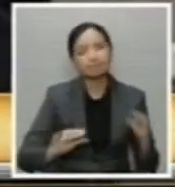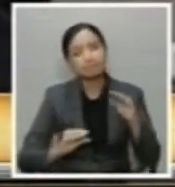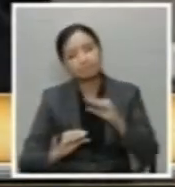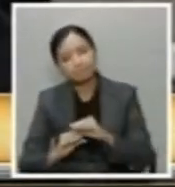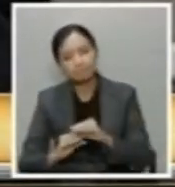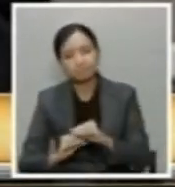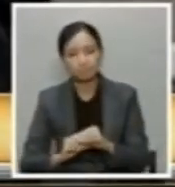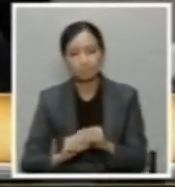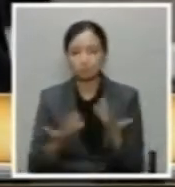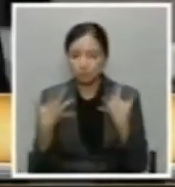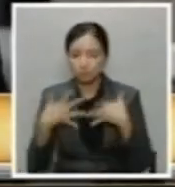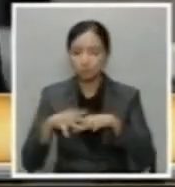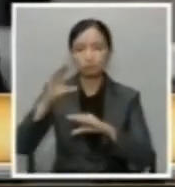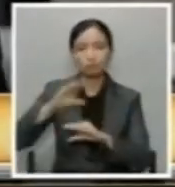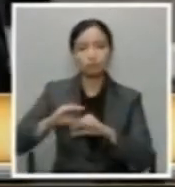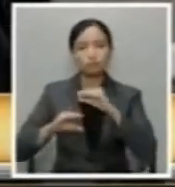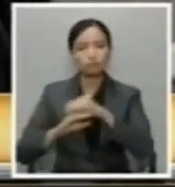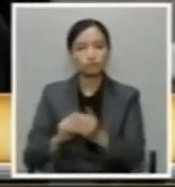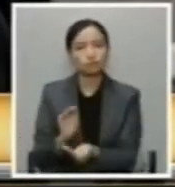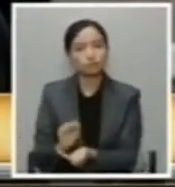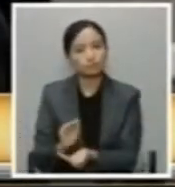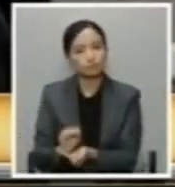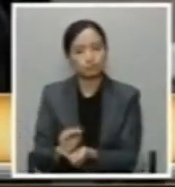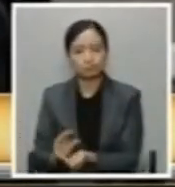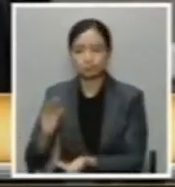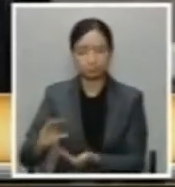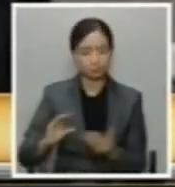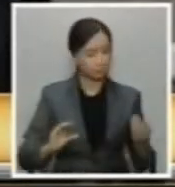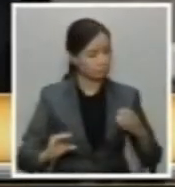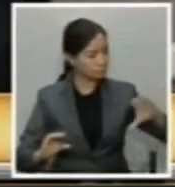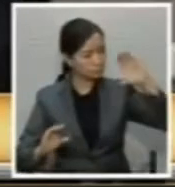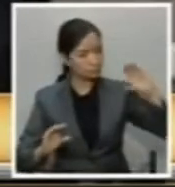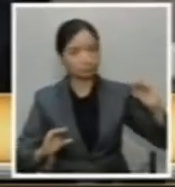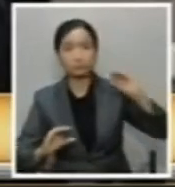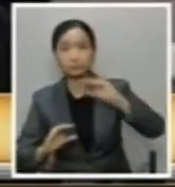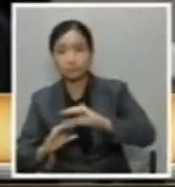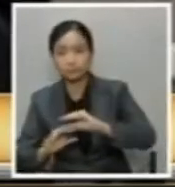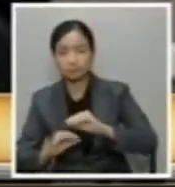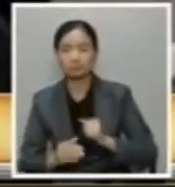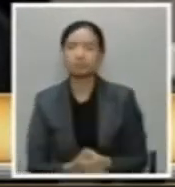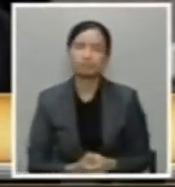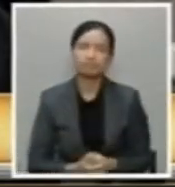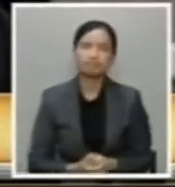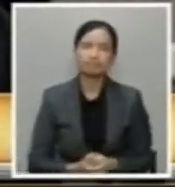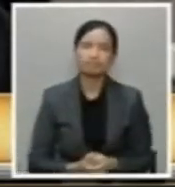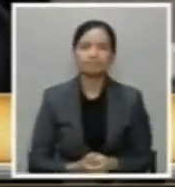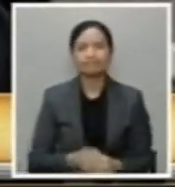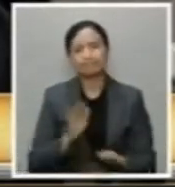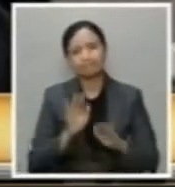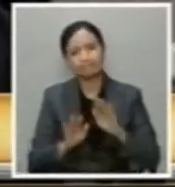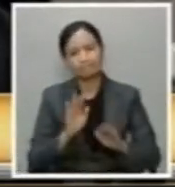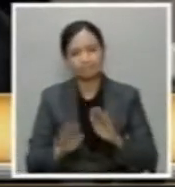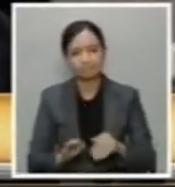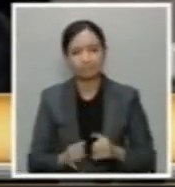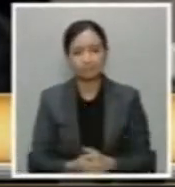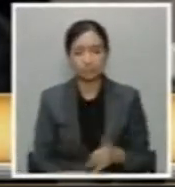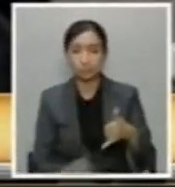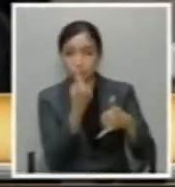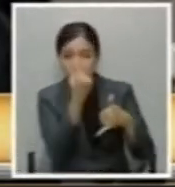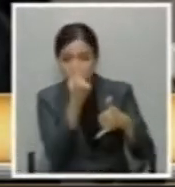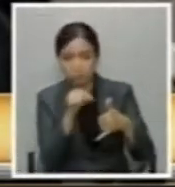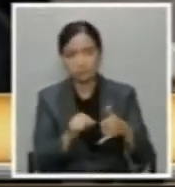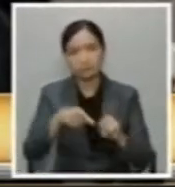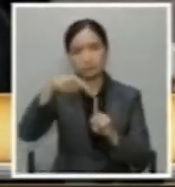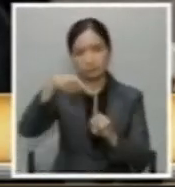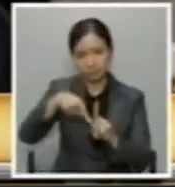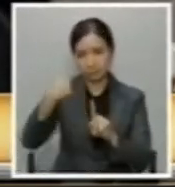ผู้เข้าร่วมโครงการในกองทุนการออมแห่งชาติเนี่ยเพียงแค่โดยเฉลี่ยประมาณท่านละ 1,000 บา